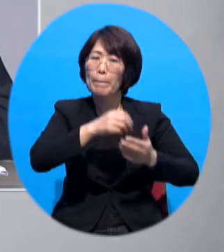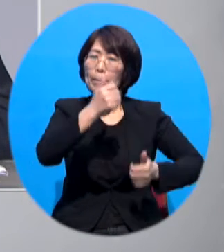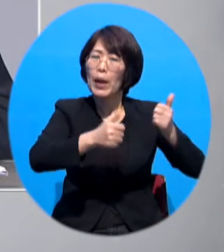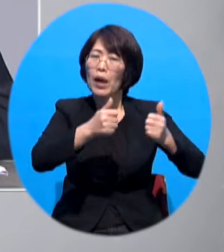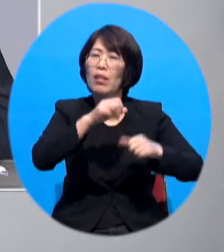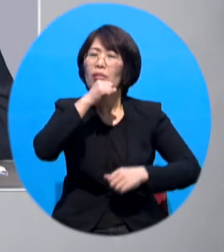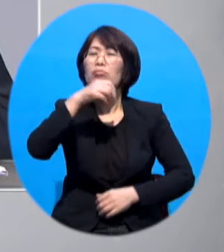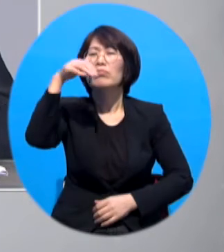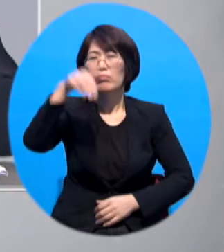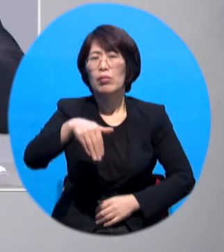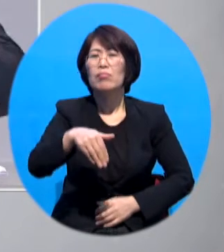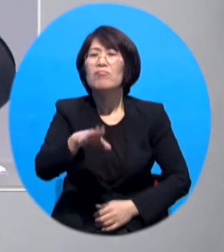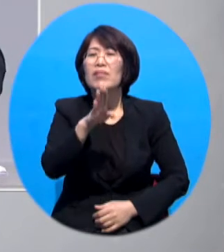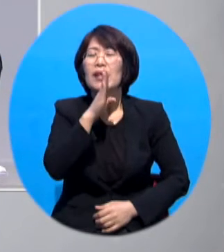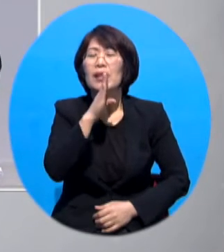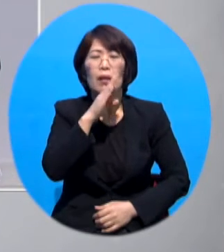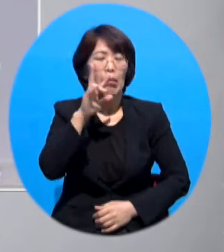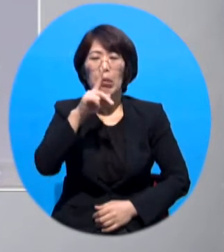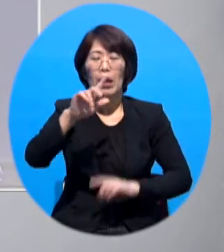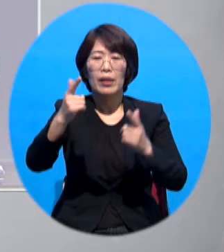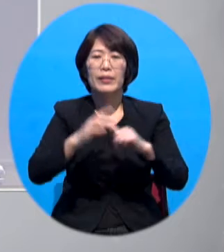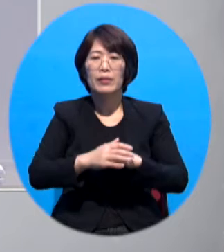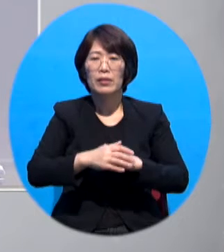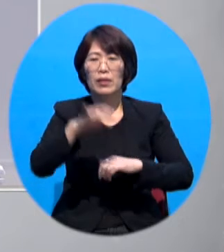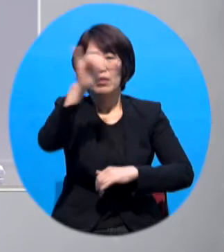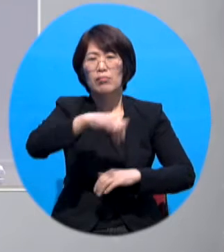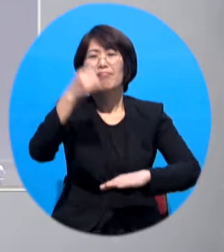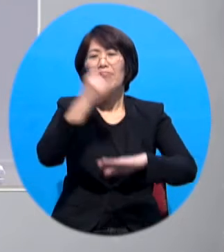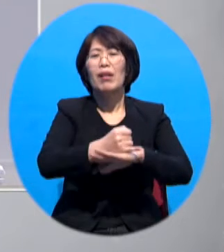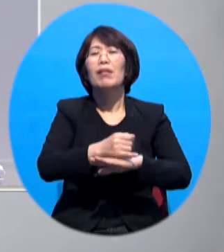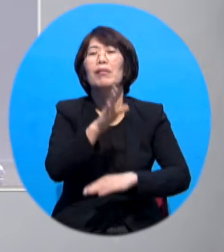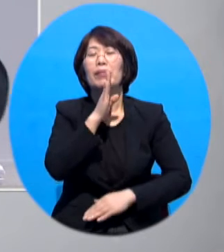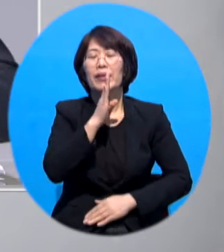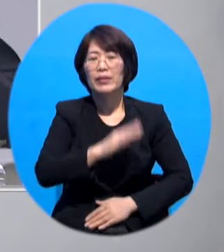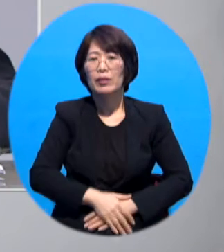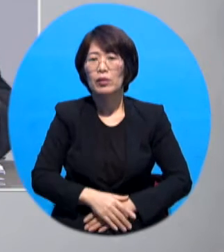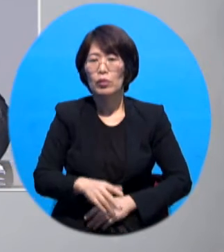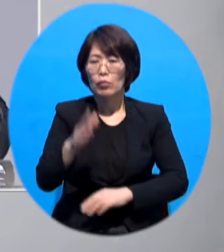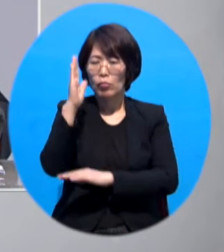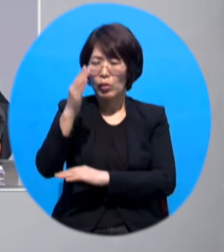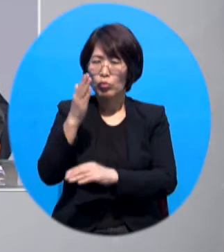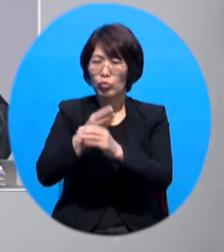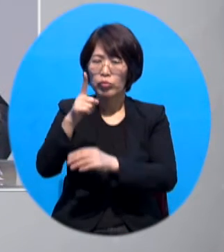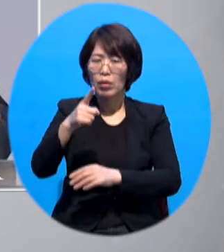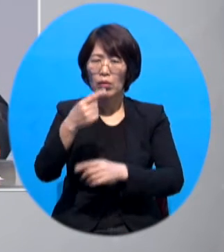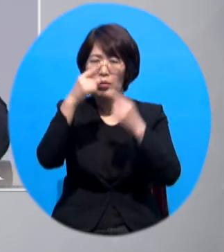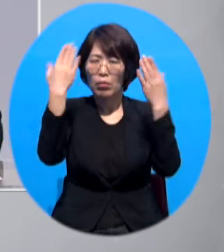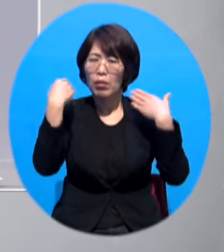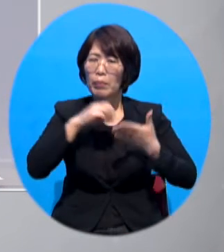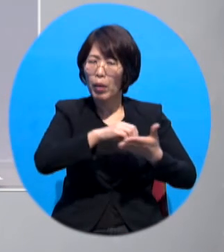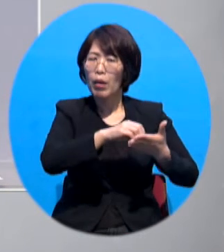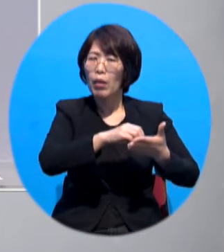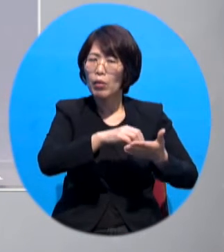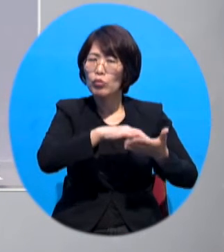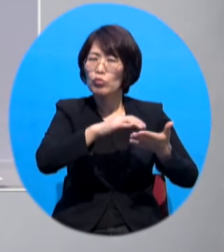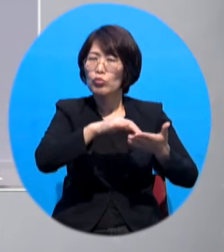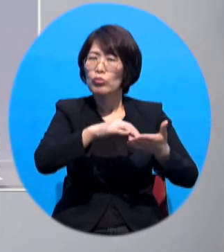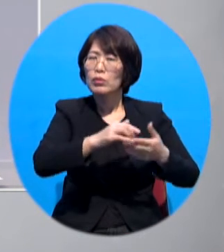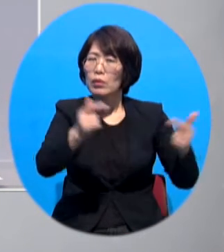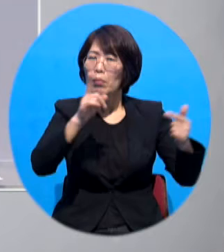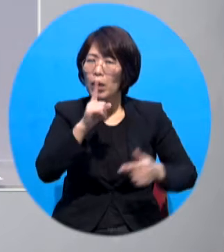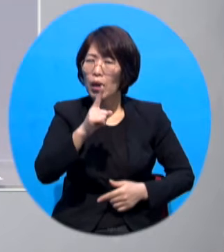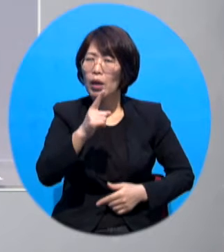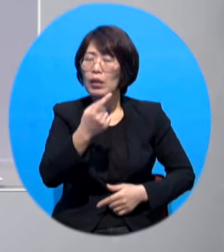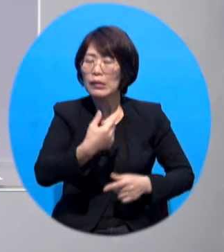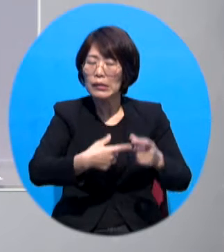것은 팩트 고요 전국 체 하이 감아 썼고 그 말씀 중에 진학률이 중요한 것처럼 주장하지만 더